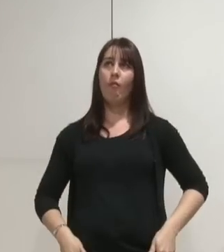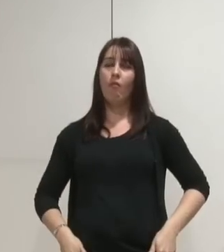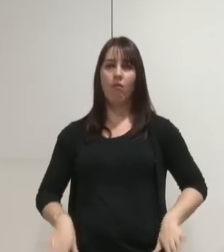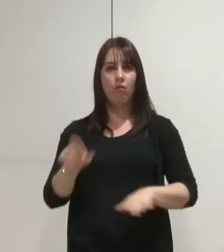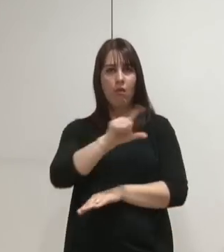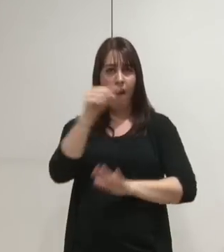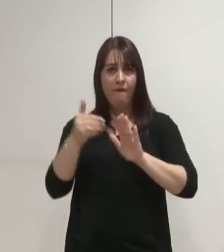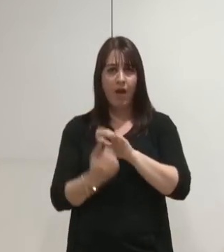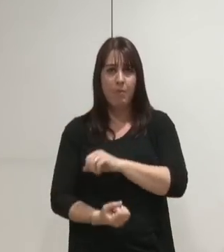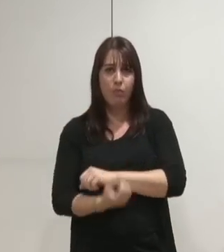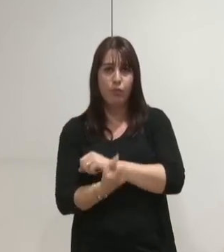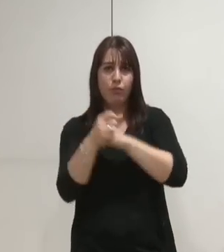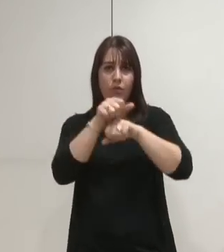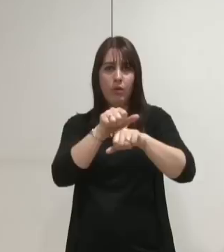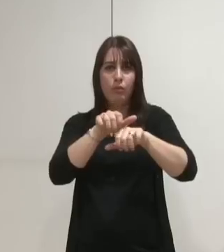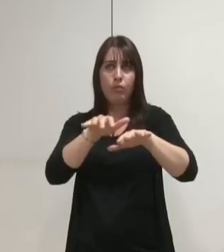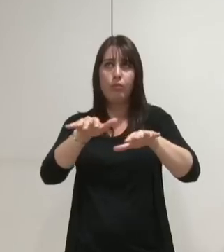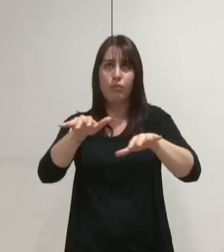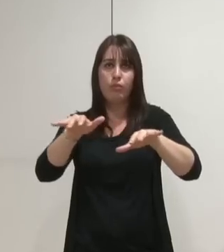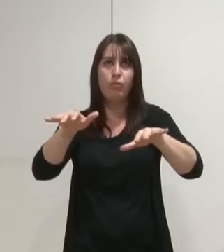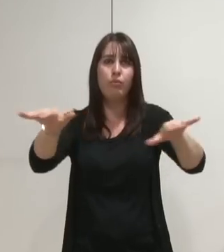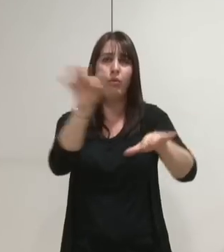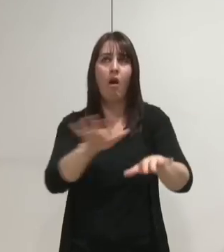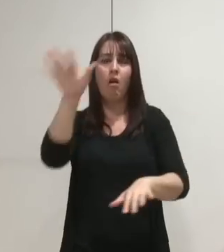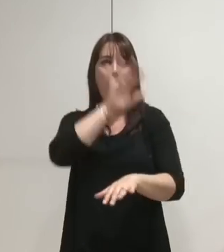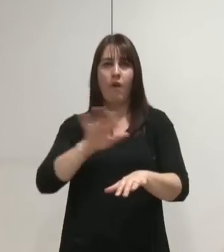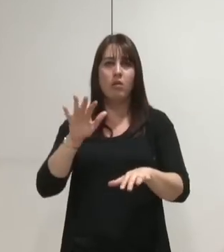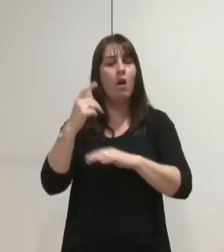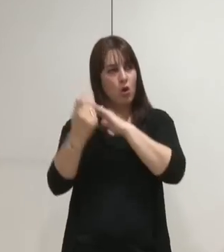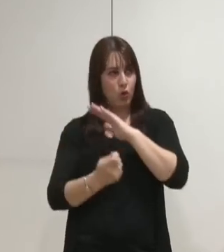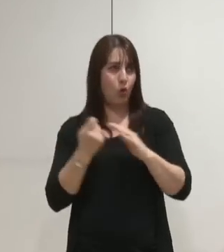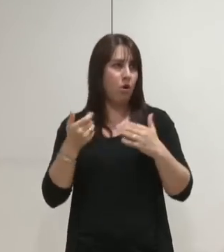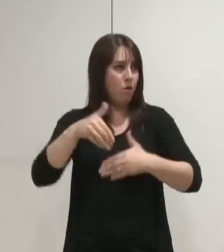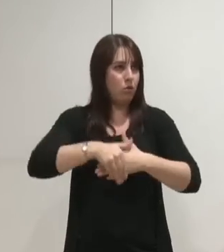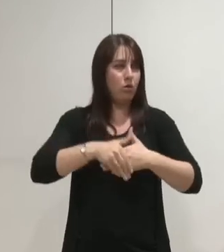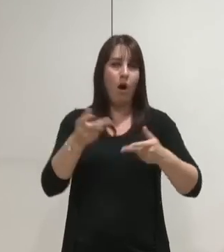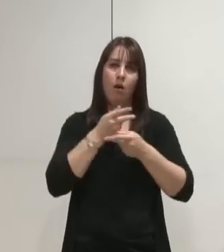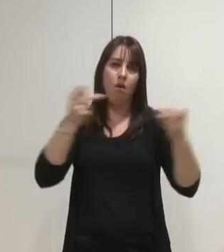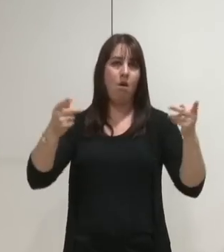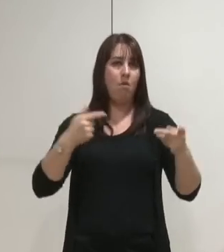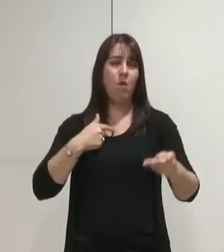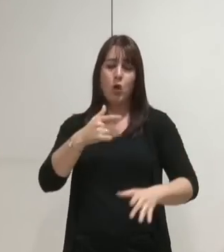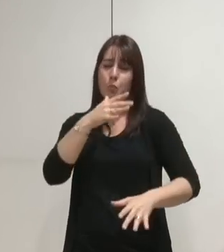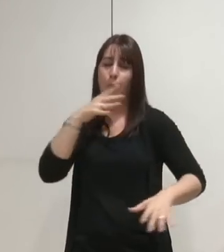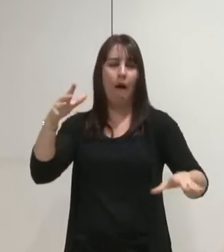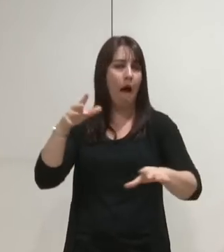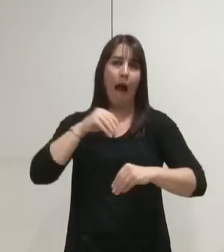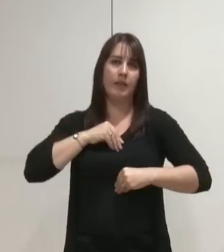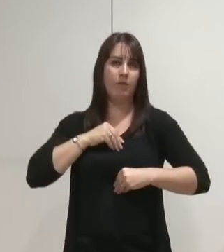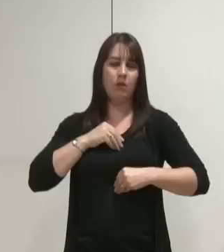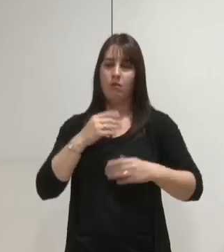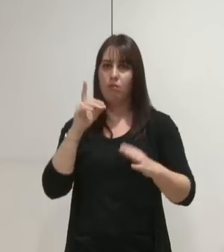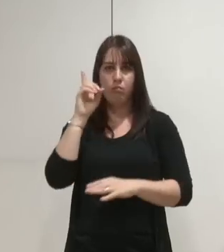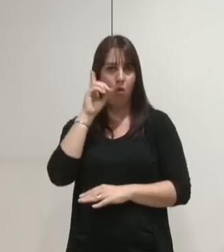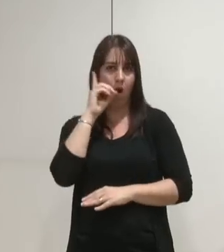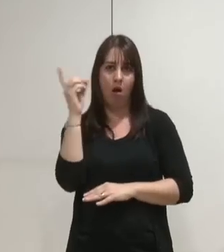qui réémergent un petit peu partout sur notre territoire et je veux redire ici mon indignation car elle rend possible